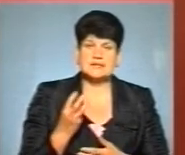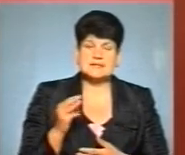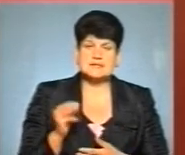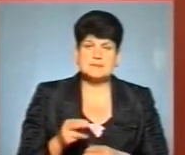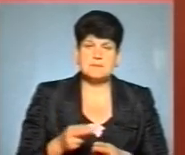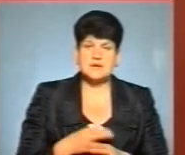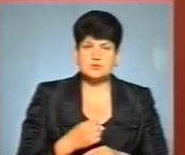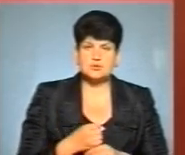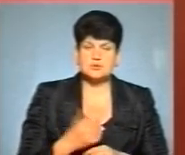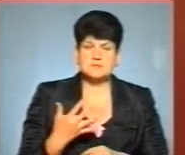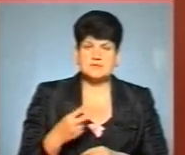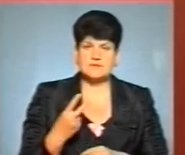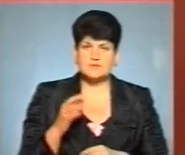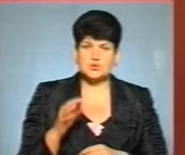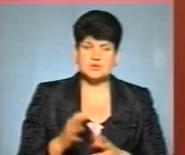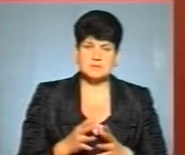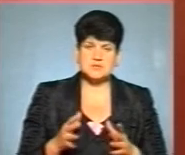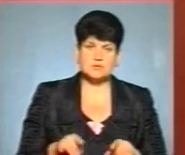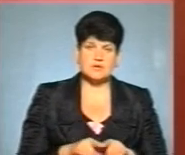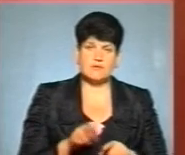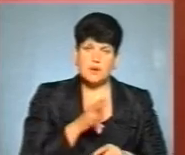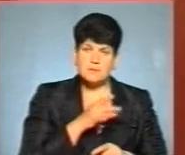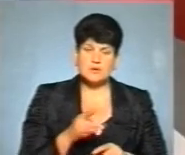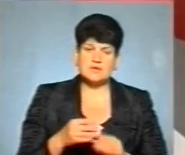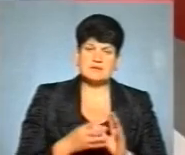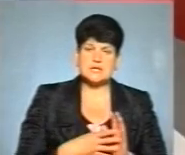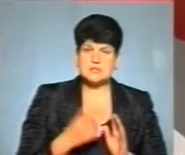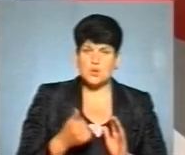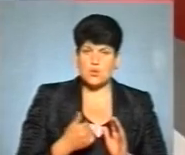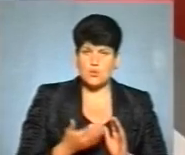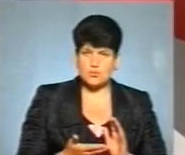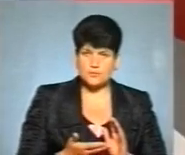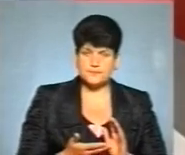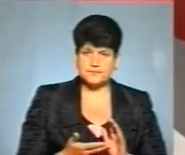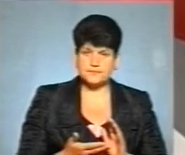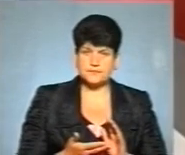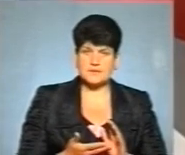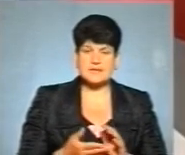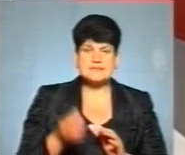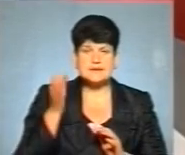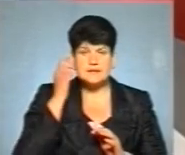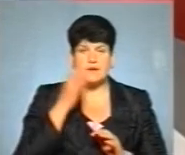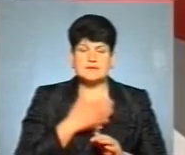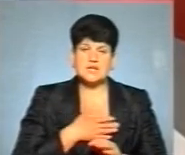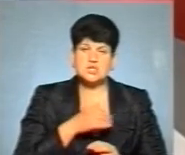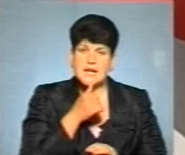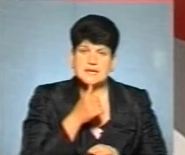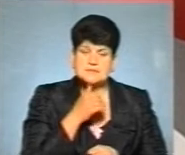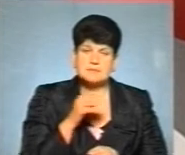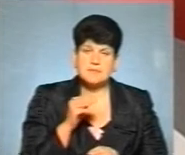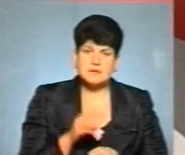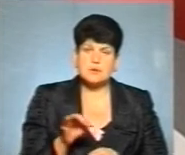що на 52% більше за аналогічний період 2019 року. Власне, і згадав наш експерт про